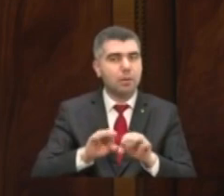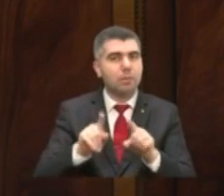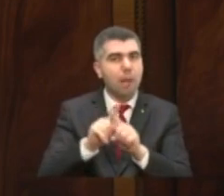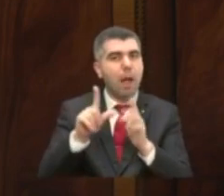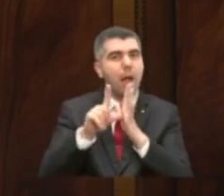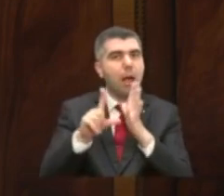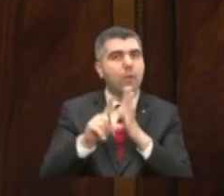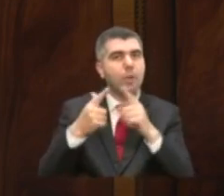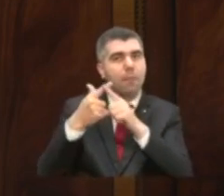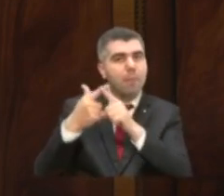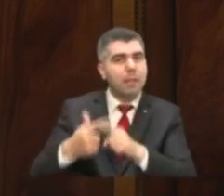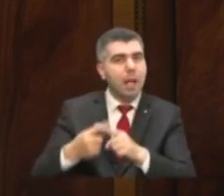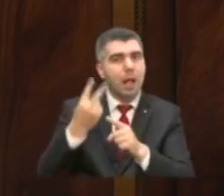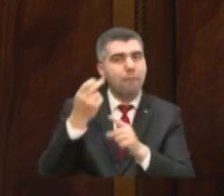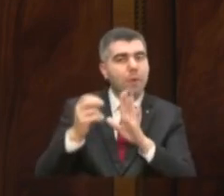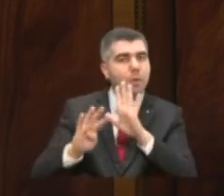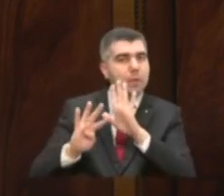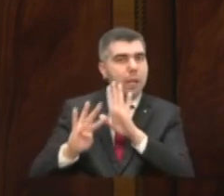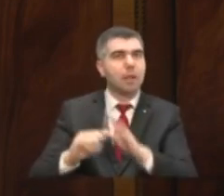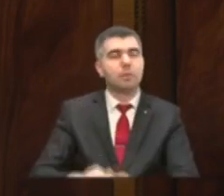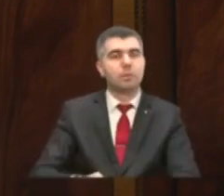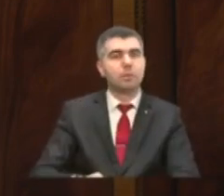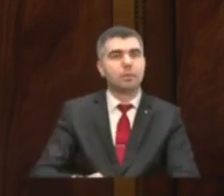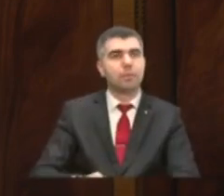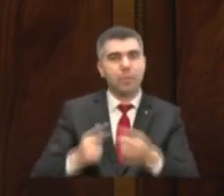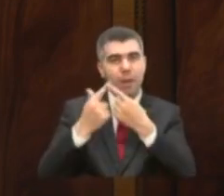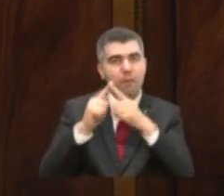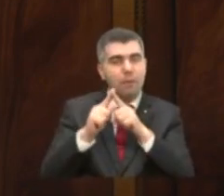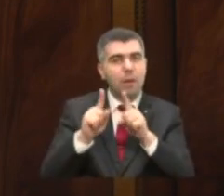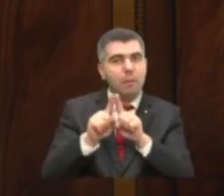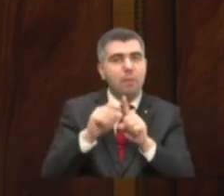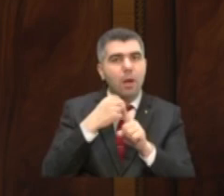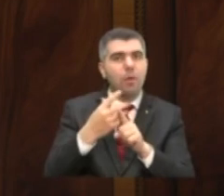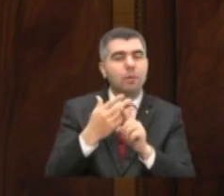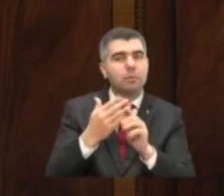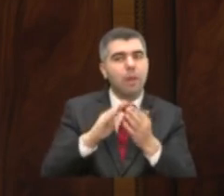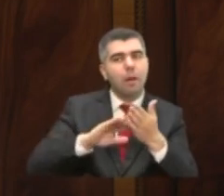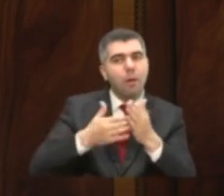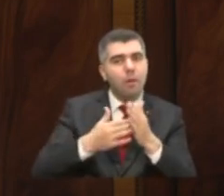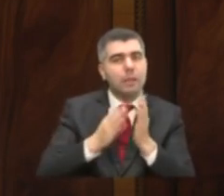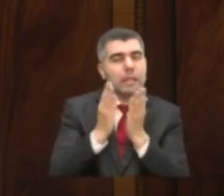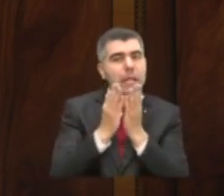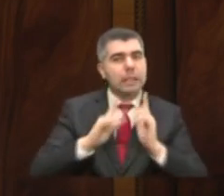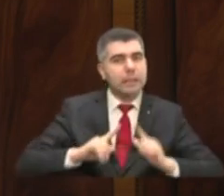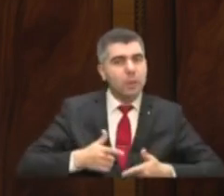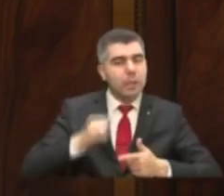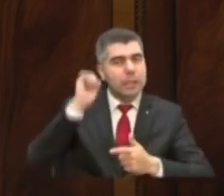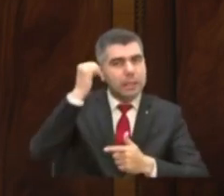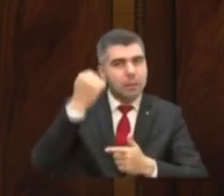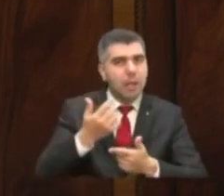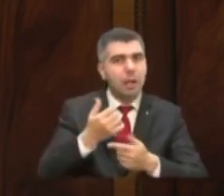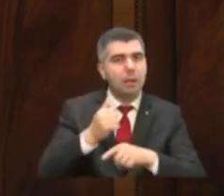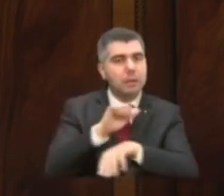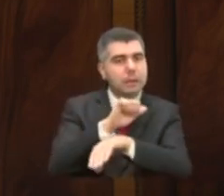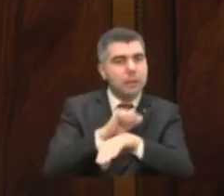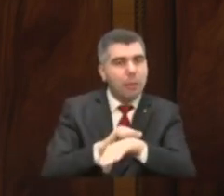قانون المالية والتي مست منظومة التربية والتكوين والصحة والتغطية